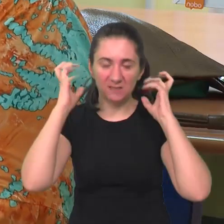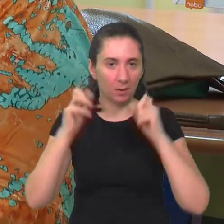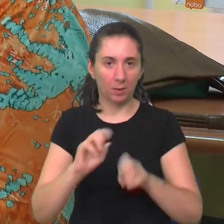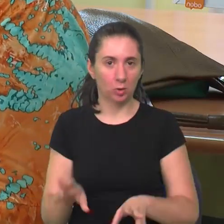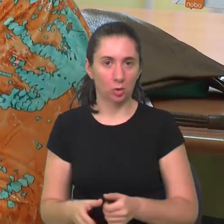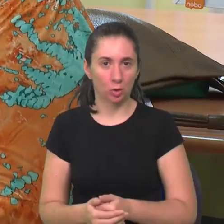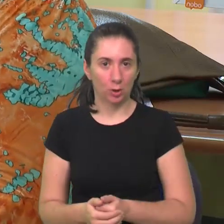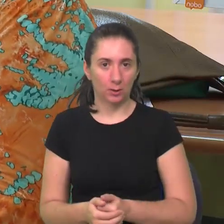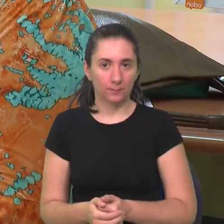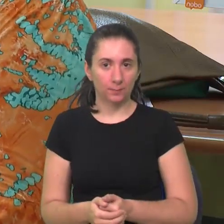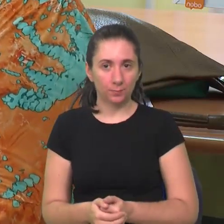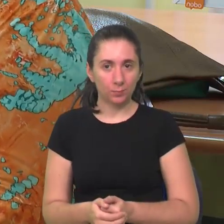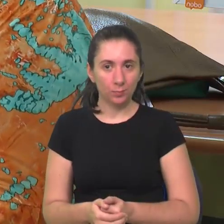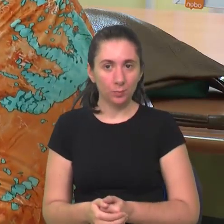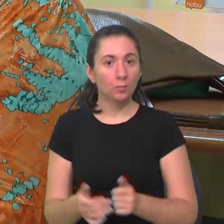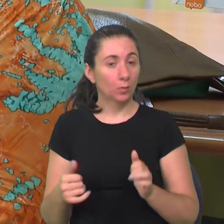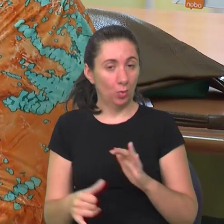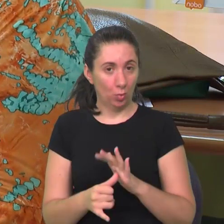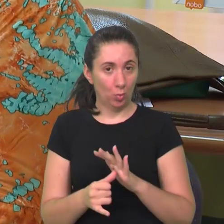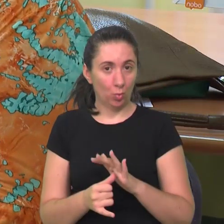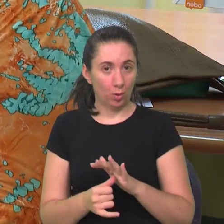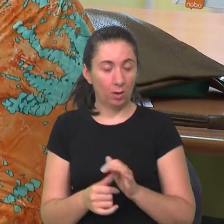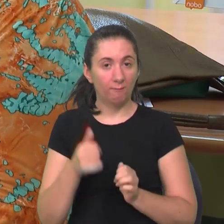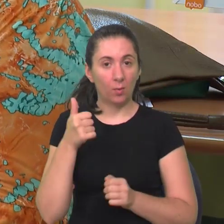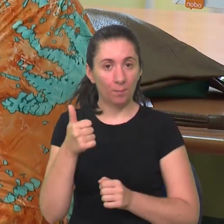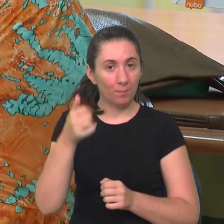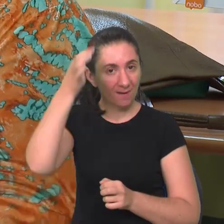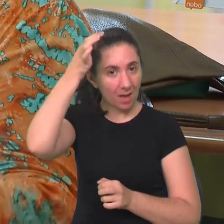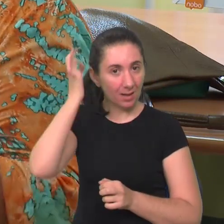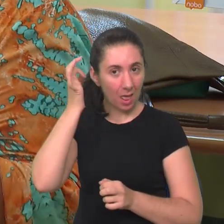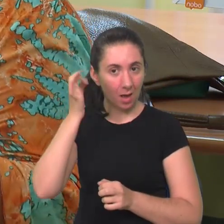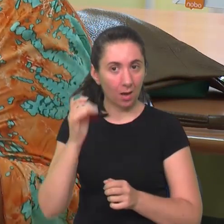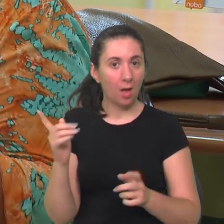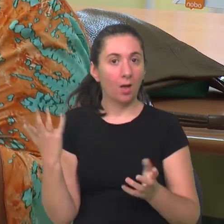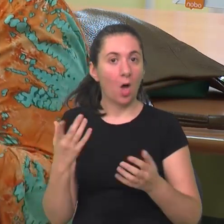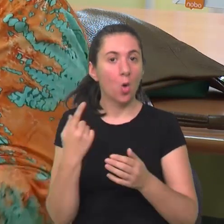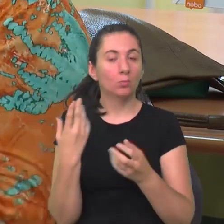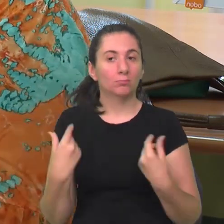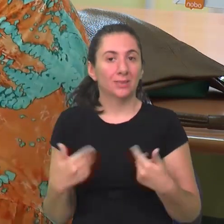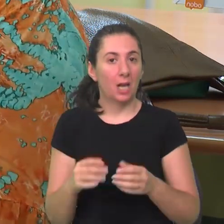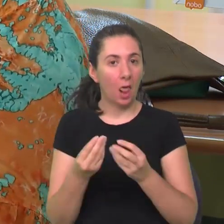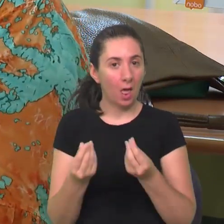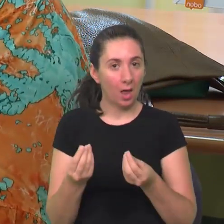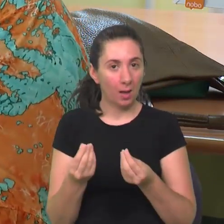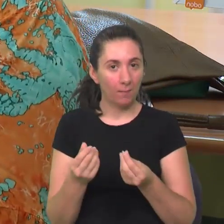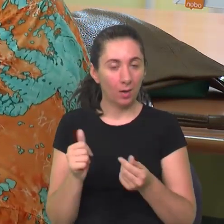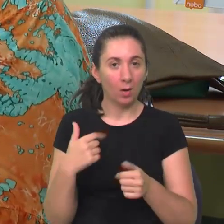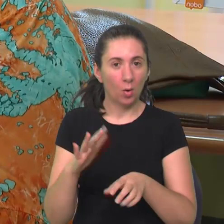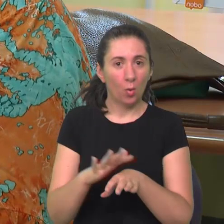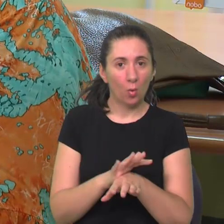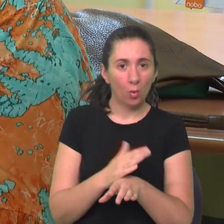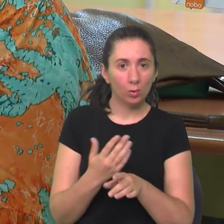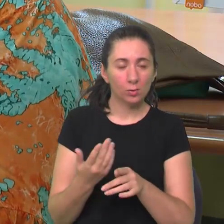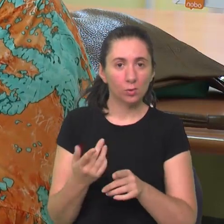ništa. Aha, znači, uglavnom, znači, prva dlaka je slavljenje. Ne vidite još, ali osjetite